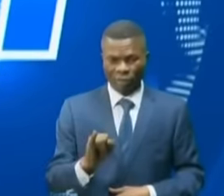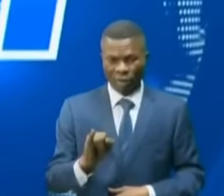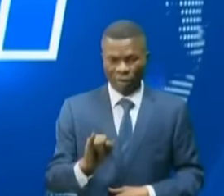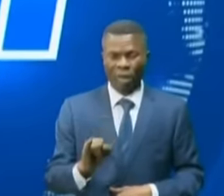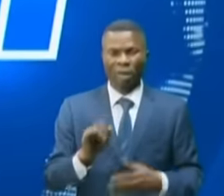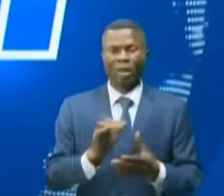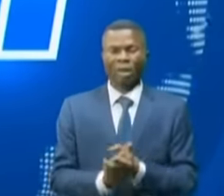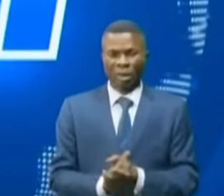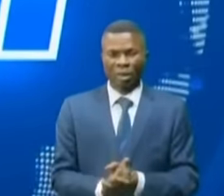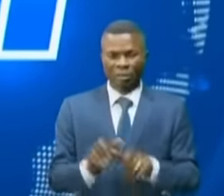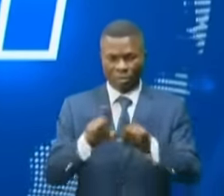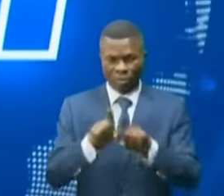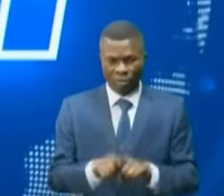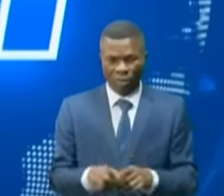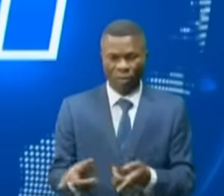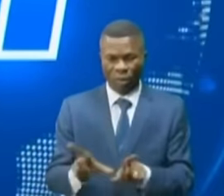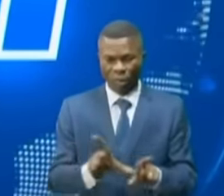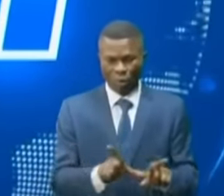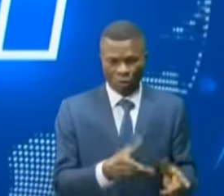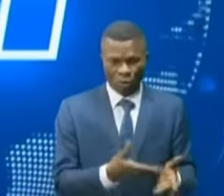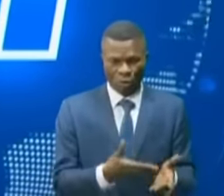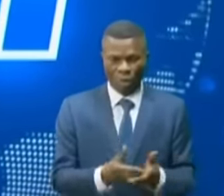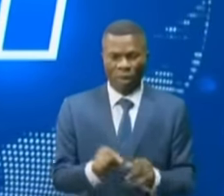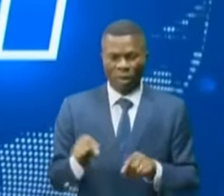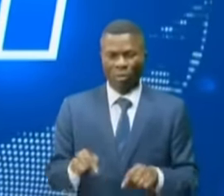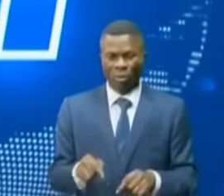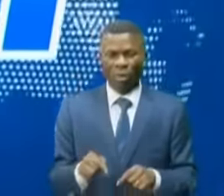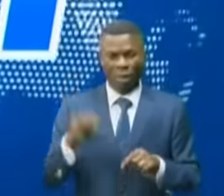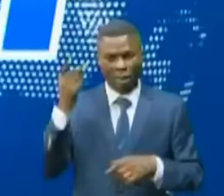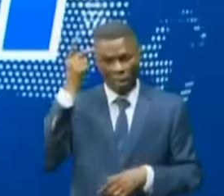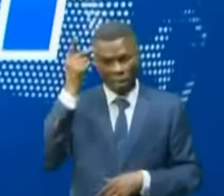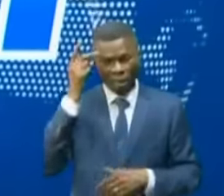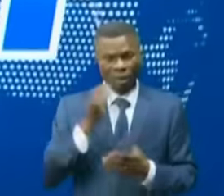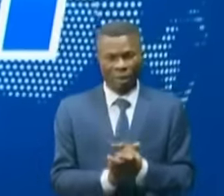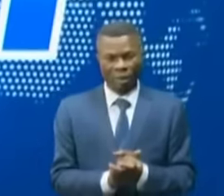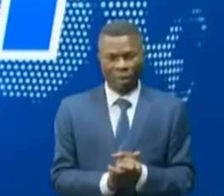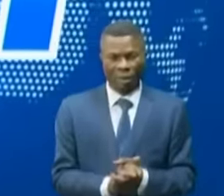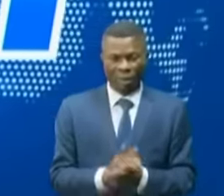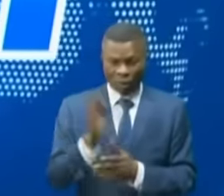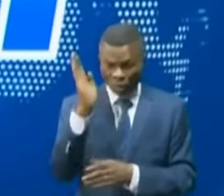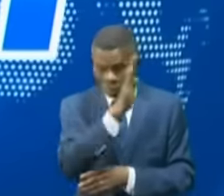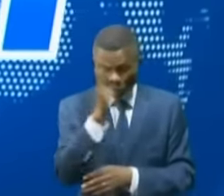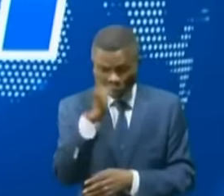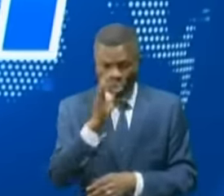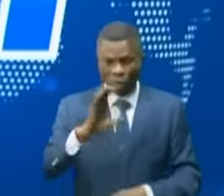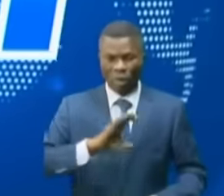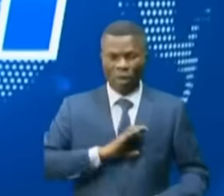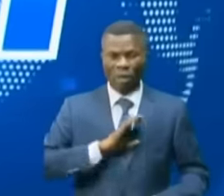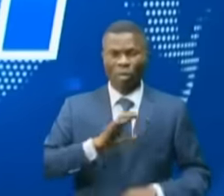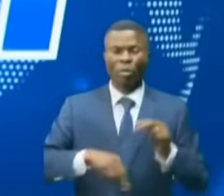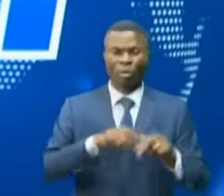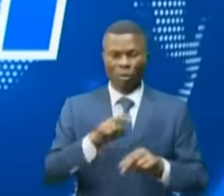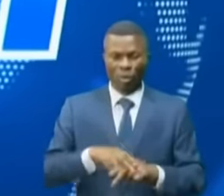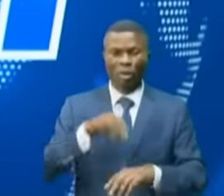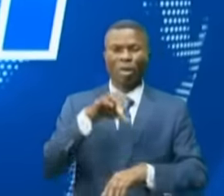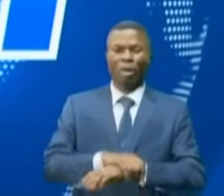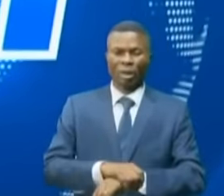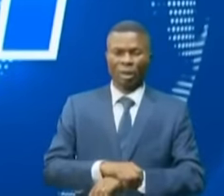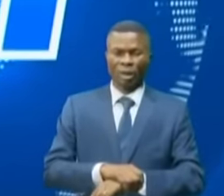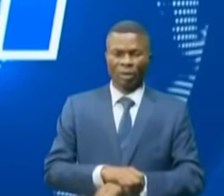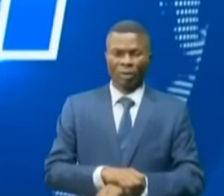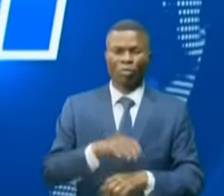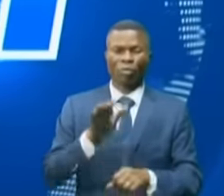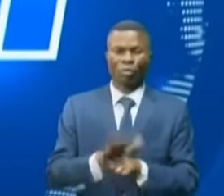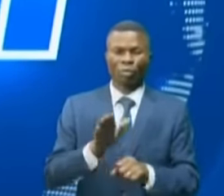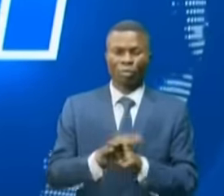de cette province du Lualaba. Retour à Kinshasa, où des patrouilles de la police ont mis hors d'état de nuire